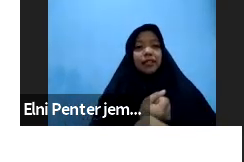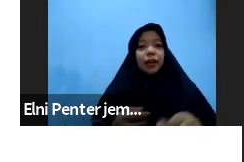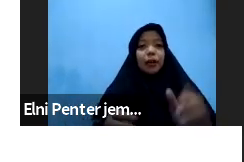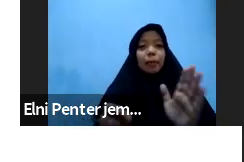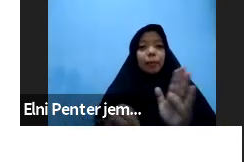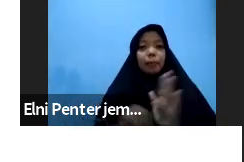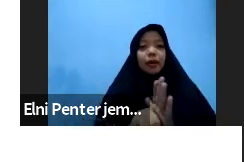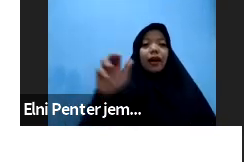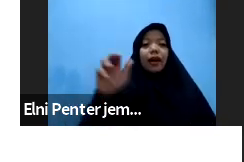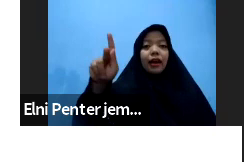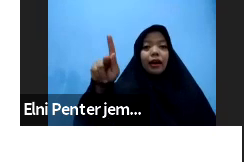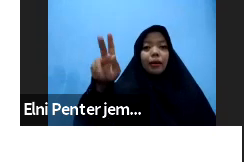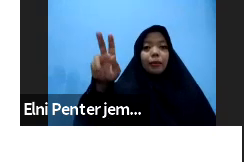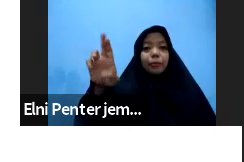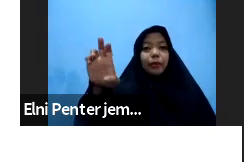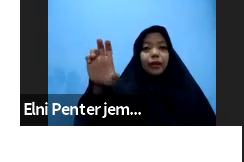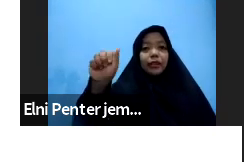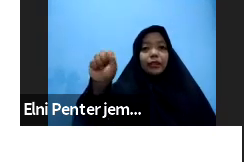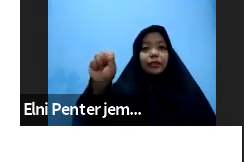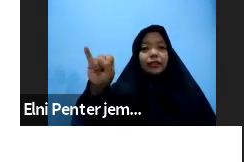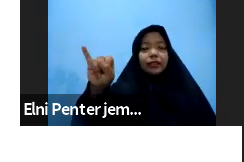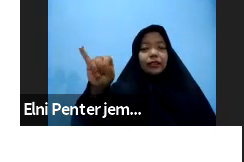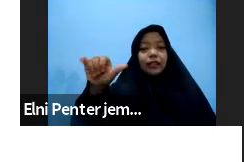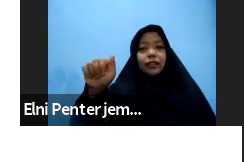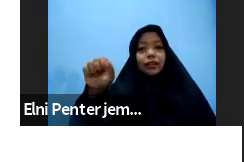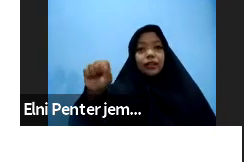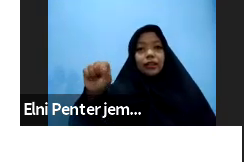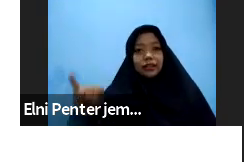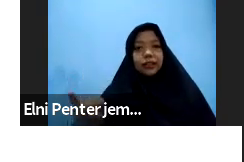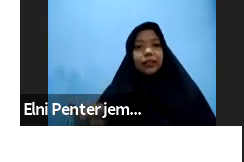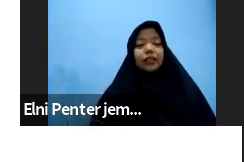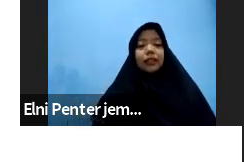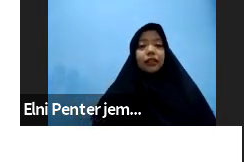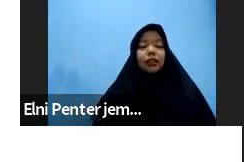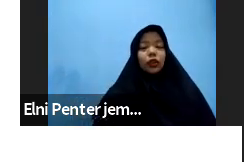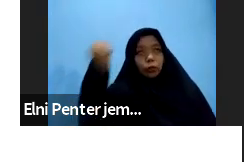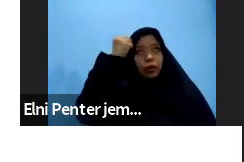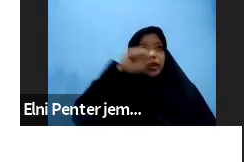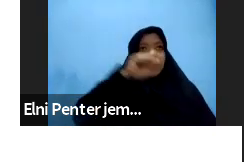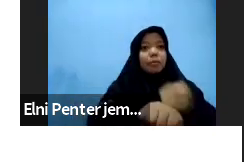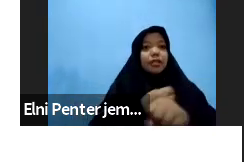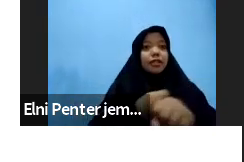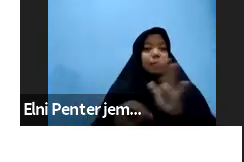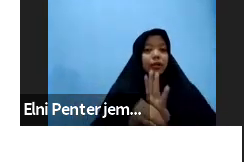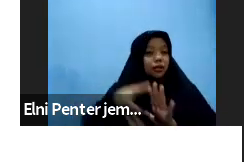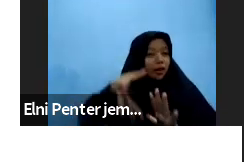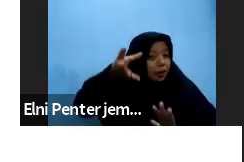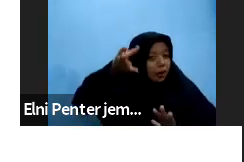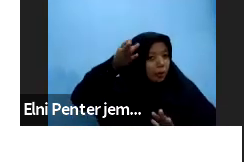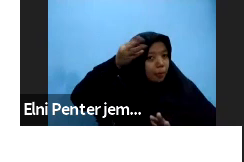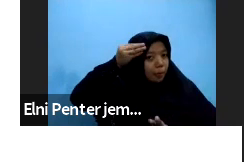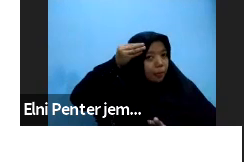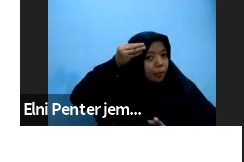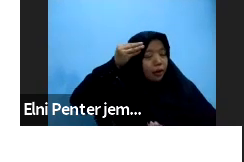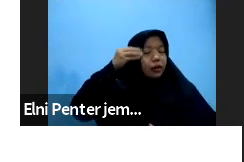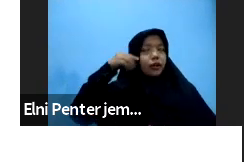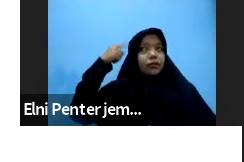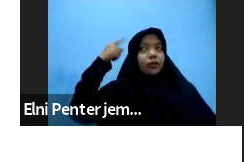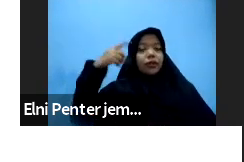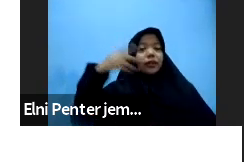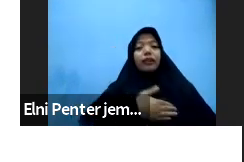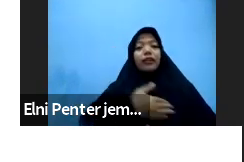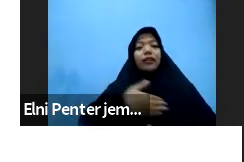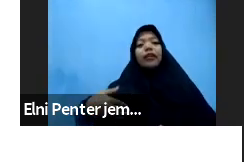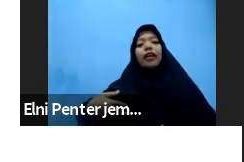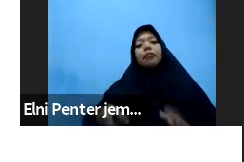ketika kita mendengarkan Kita juga bisa berwawasan yang sama paling tidak kita bisa termotivasi bahwa